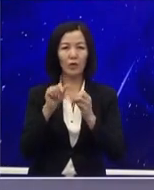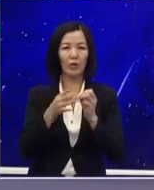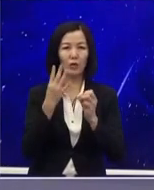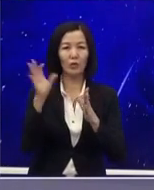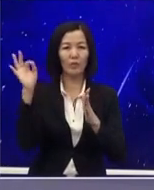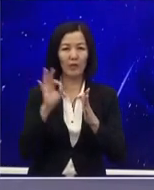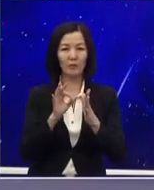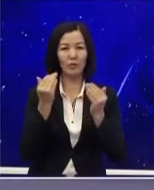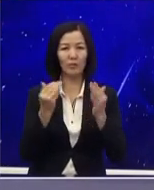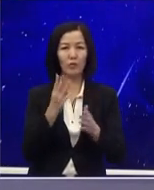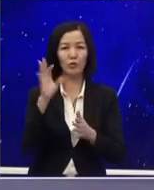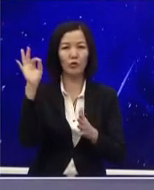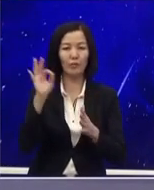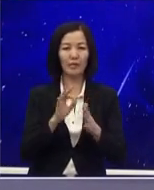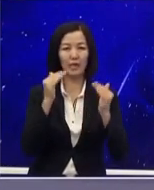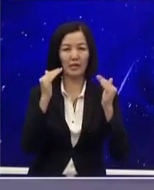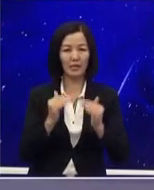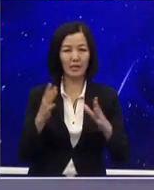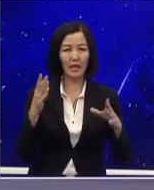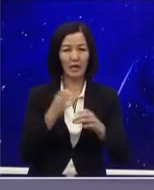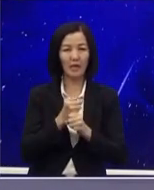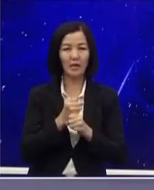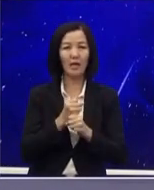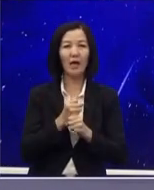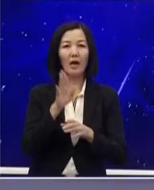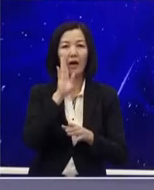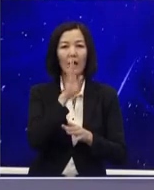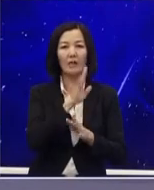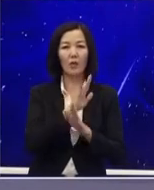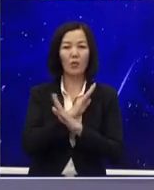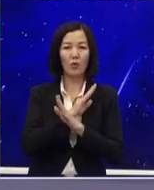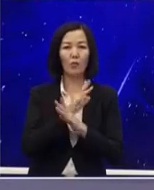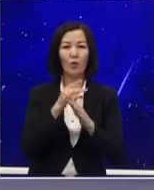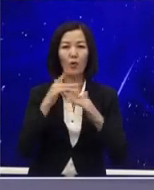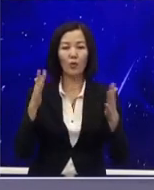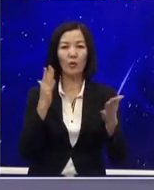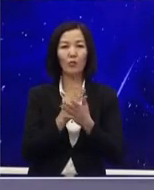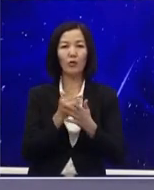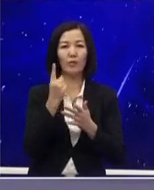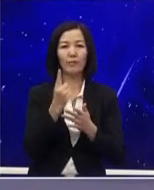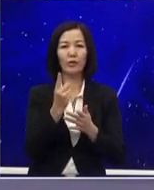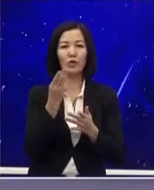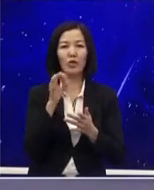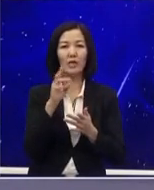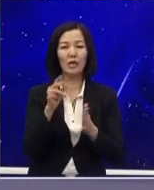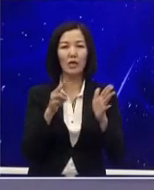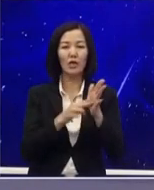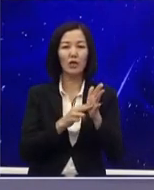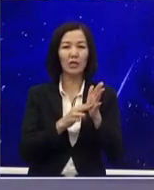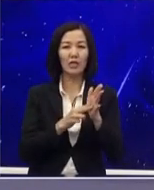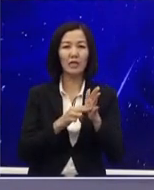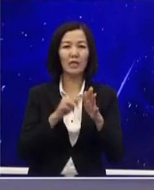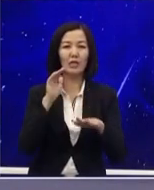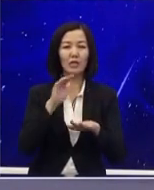болса, биыл 3%-ға қысқарған. Ал ана өлімі азаймай отыр. Бір ғана шілде айында 7 жағдай тіркеліпті.